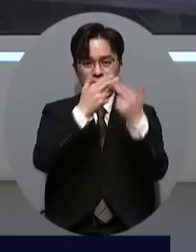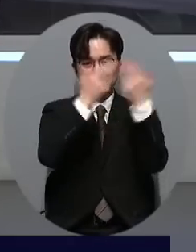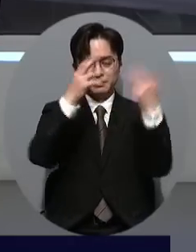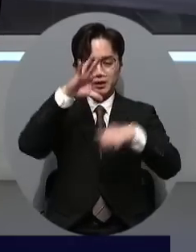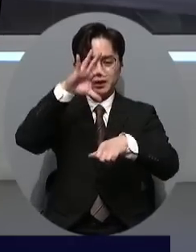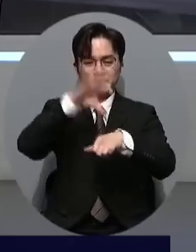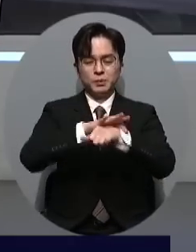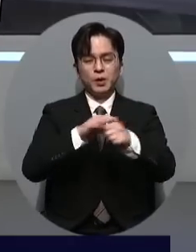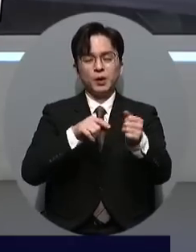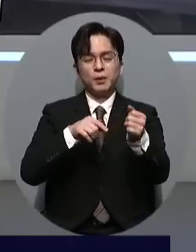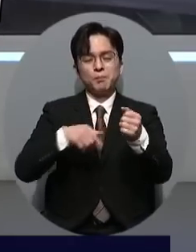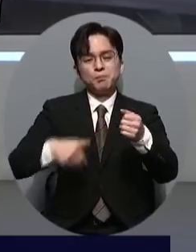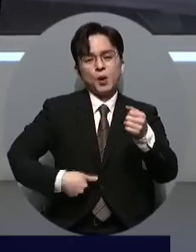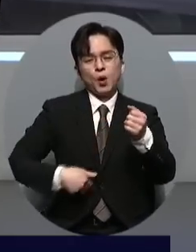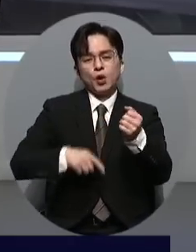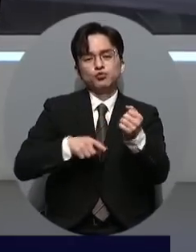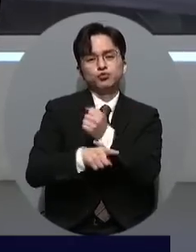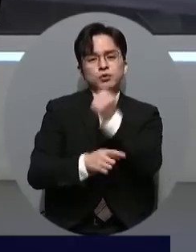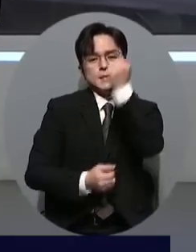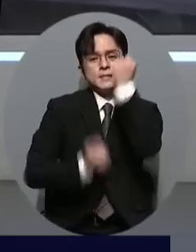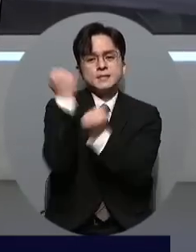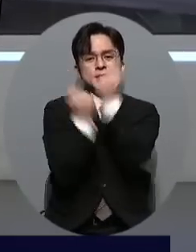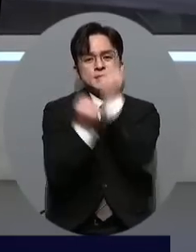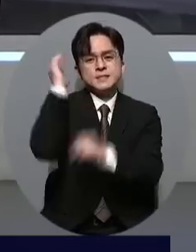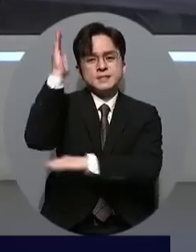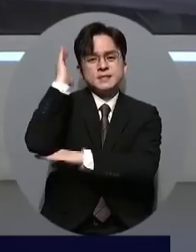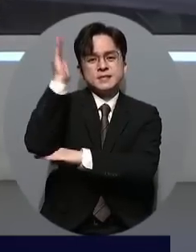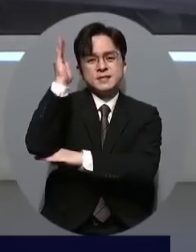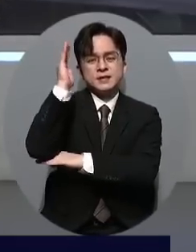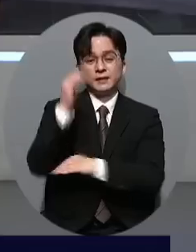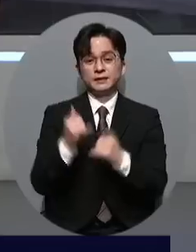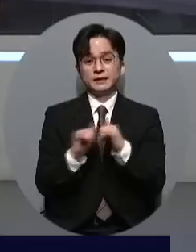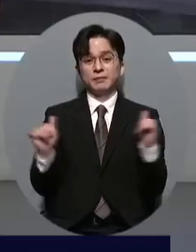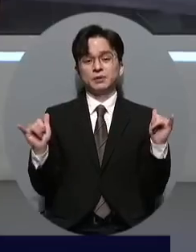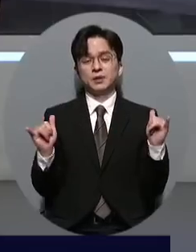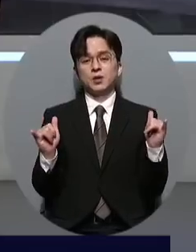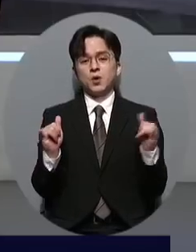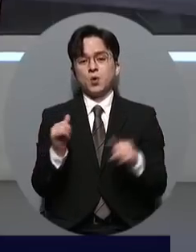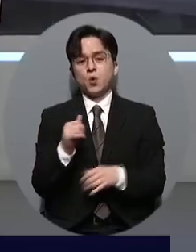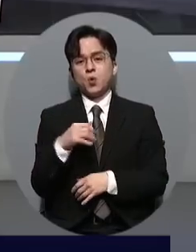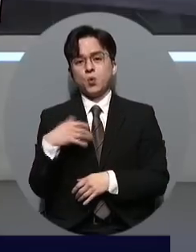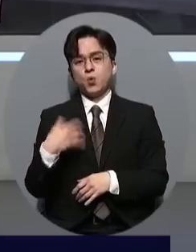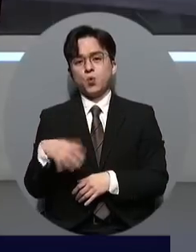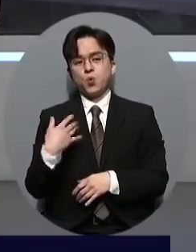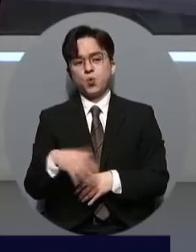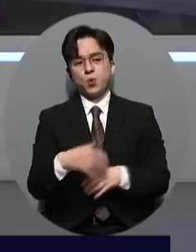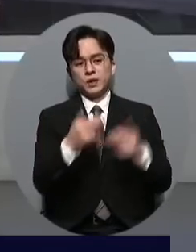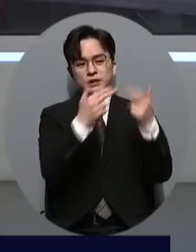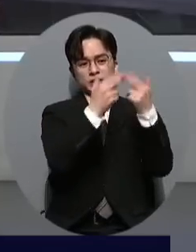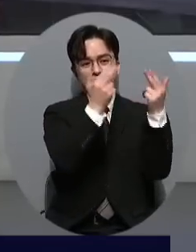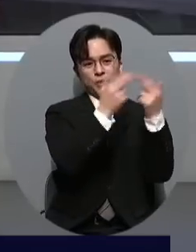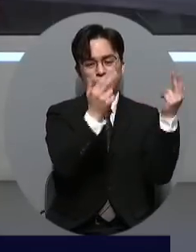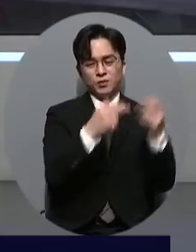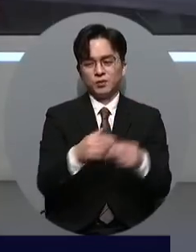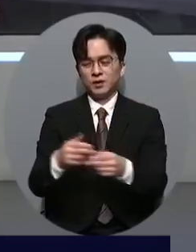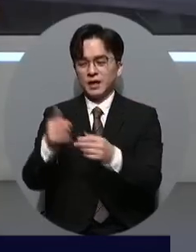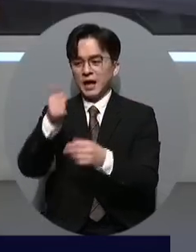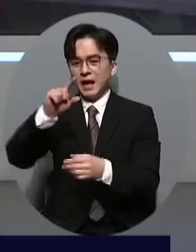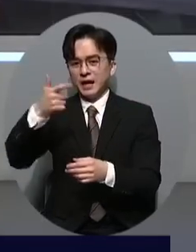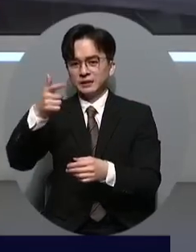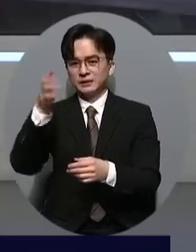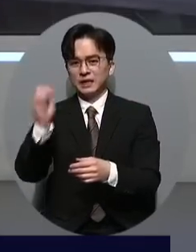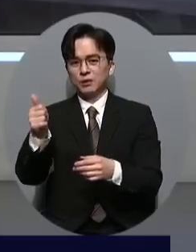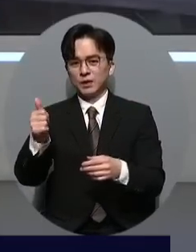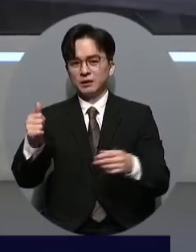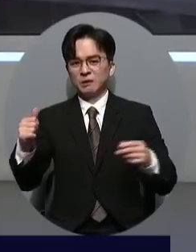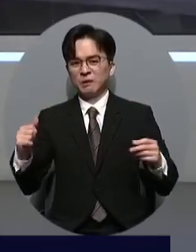이재명 대표와 한동훈 장관이 격돌을 하는 모습으로도 비춰져 세간의 관심이 집중되고 있습니다 이날의 쟁점들